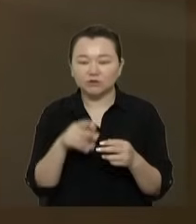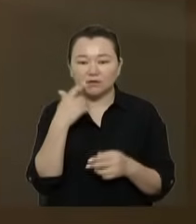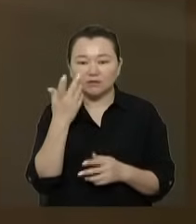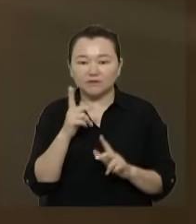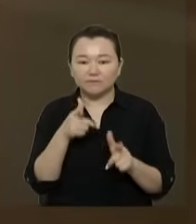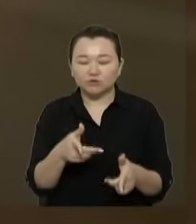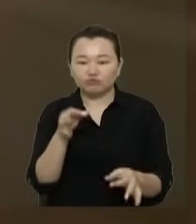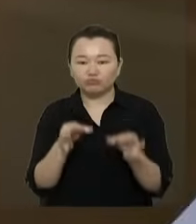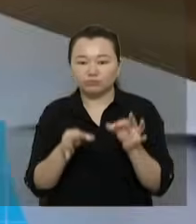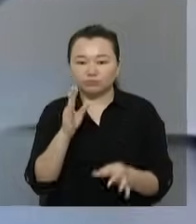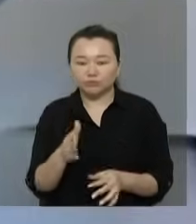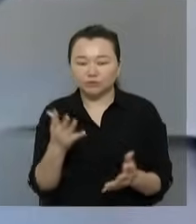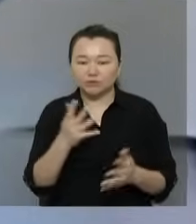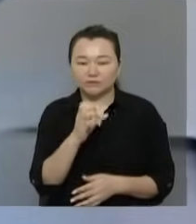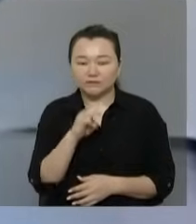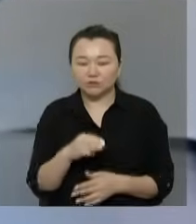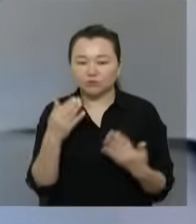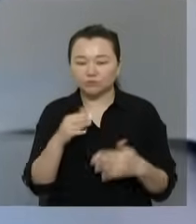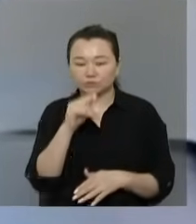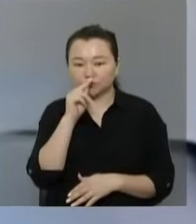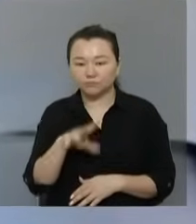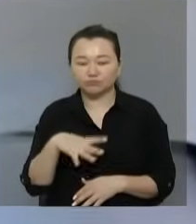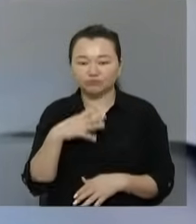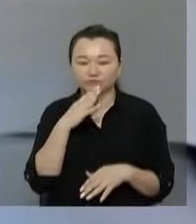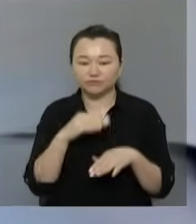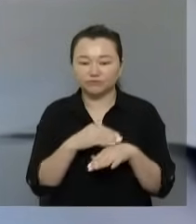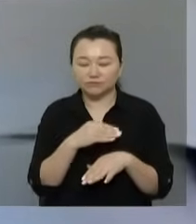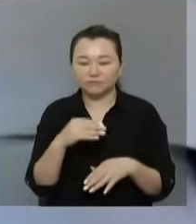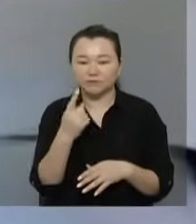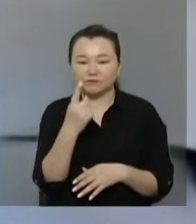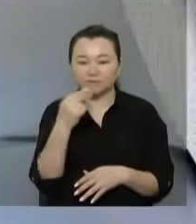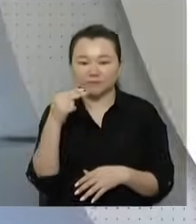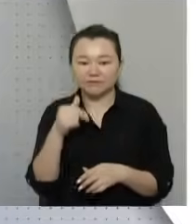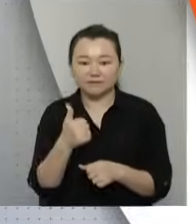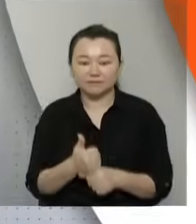поступит в суд? По каким статьям уже обвиняли бывшую невестку первого президента?